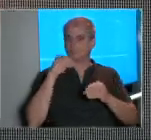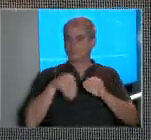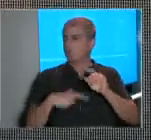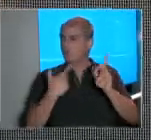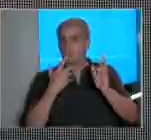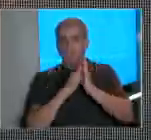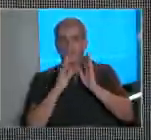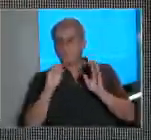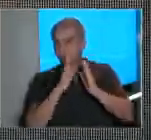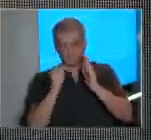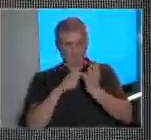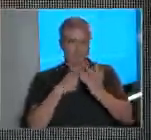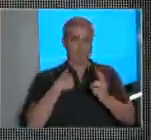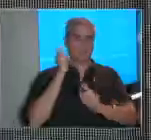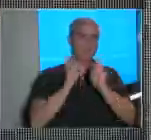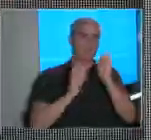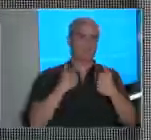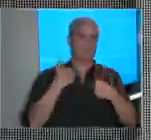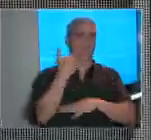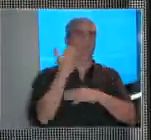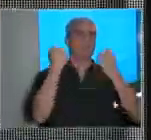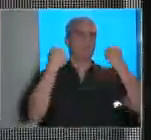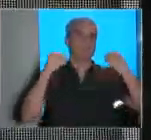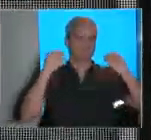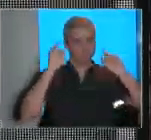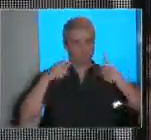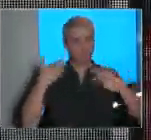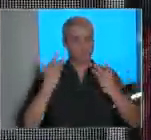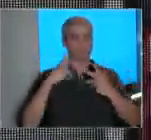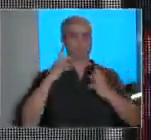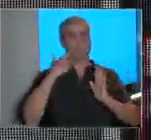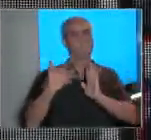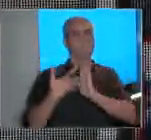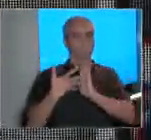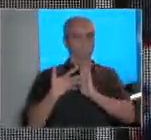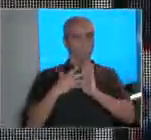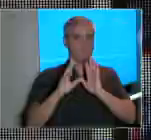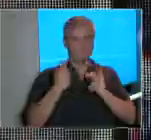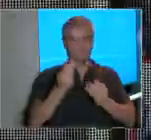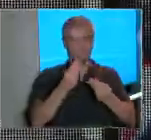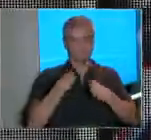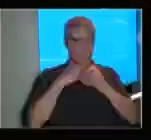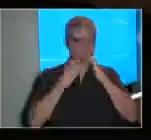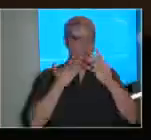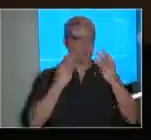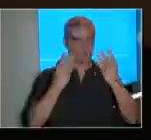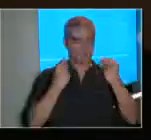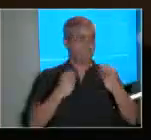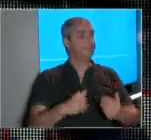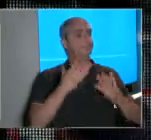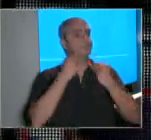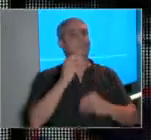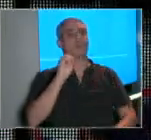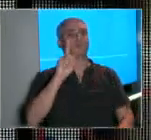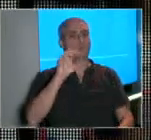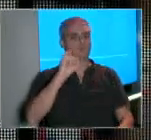אחר, כי אנחנו אנשים במדינה דמוקרטית שצריכים להיות הרבה יותר ביקורתיים לגבי מה שמאכילים אותנו. תודה. תודה רבה